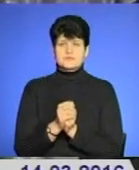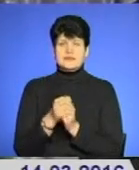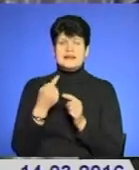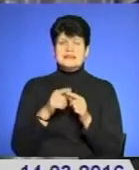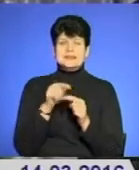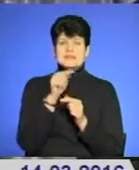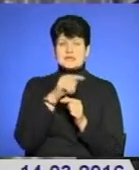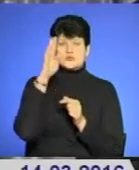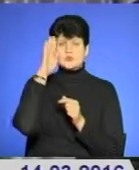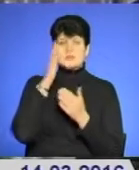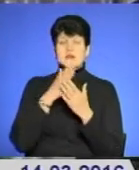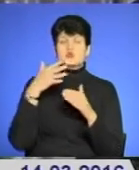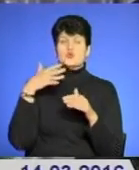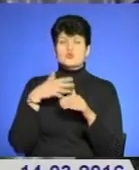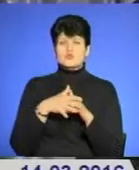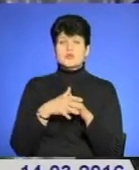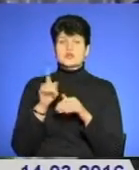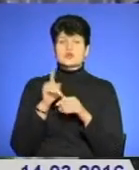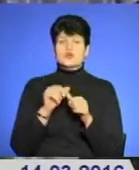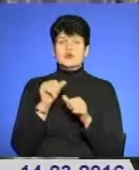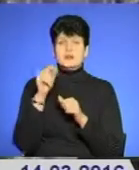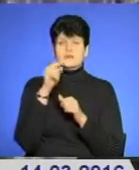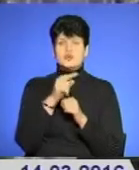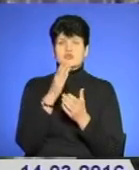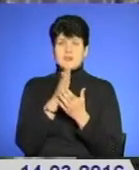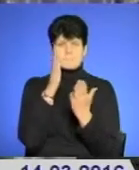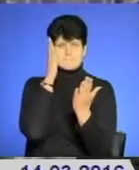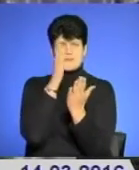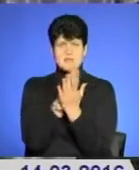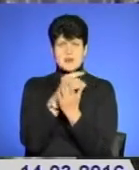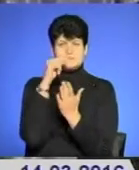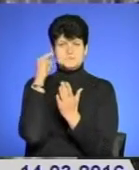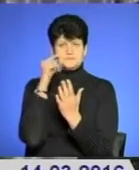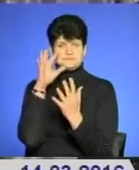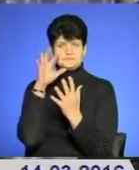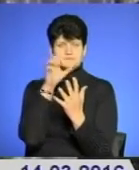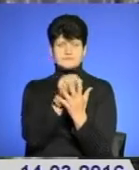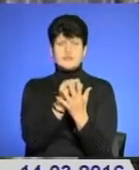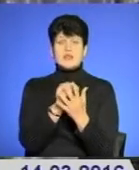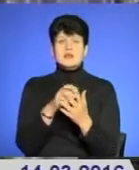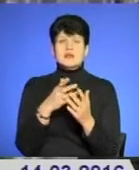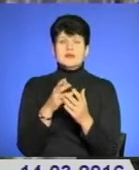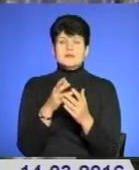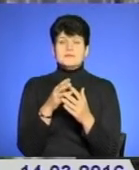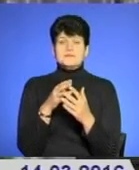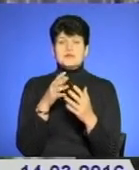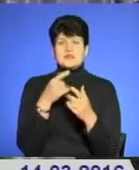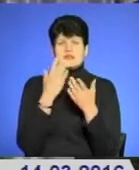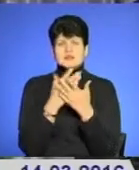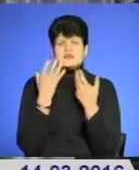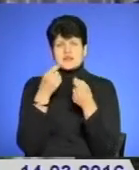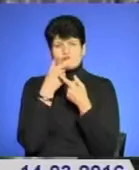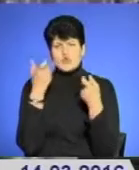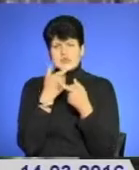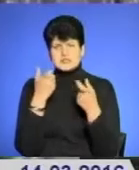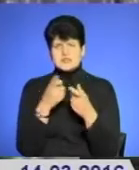хлопці мають розуміти, що йде, крім того, що пряма військова агресія військова, ще й війна йде світоглядова, інформаційна. І в